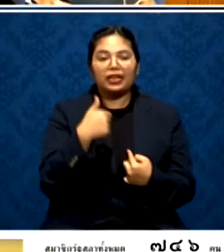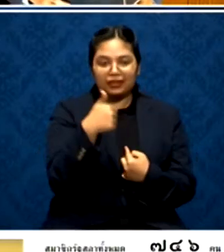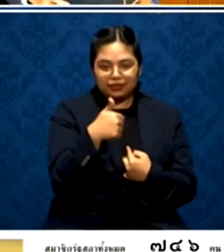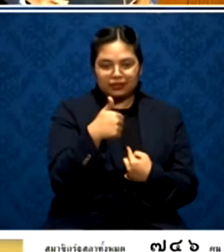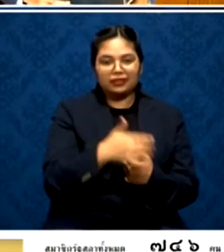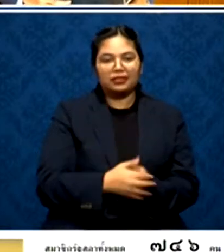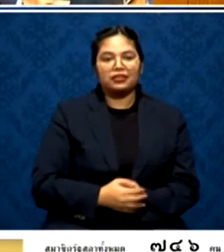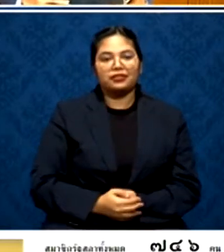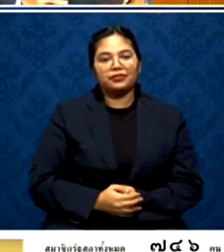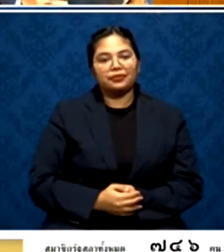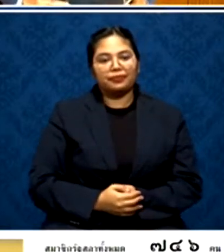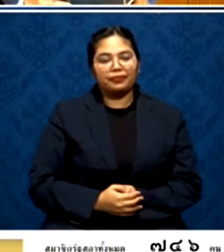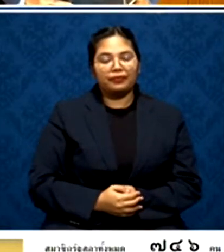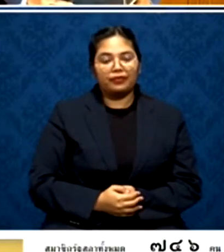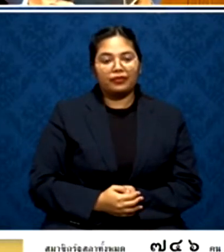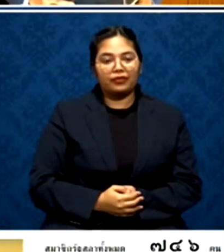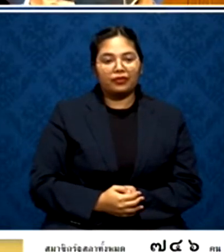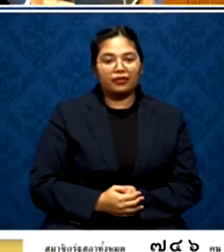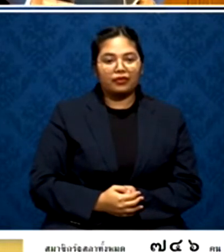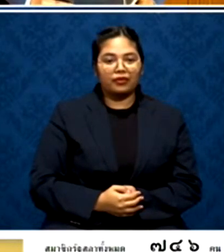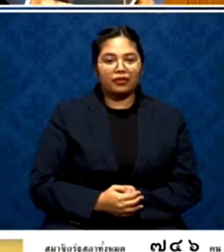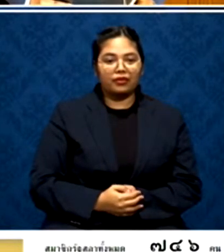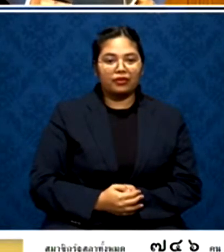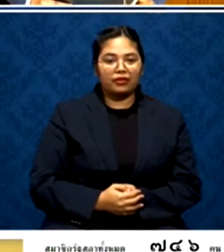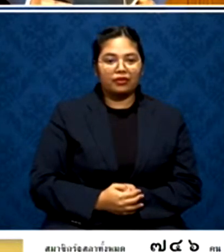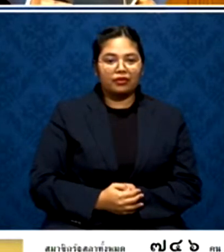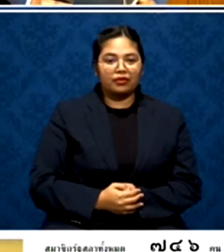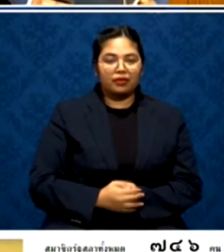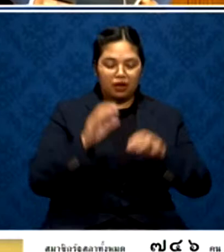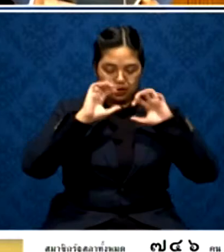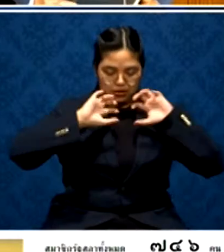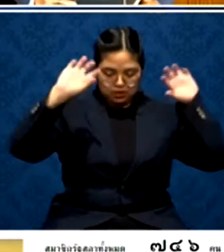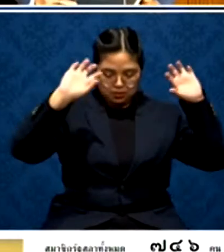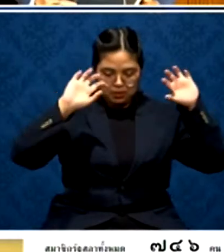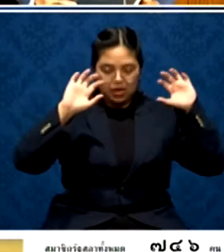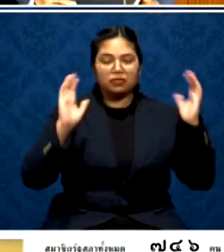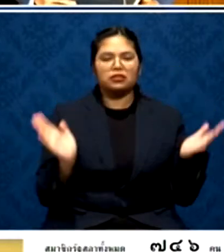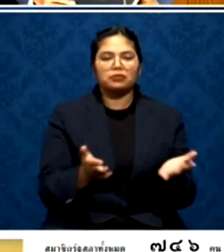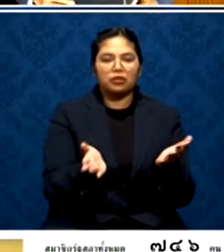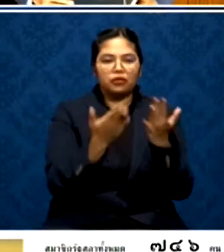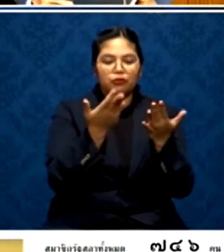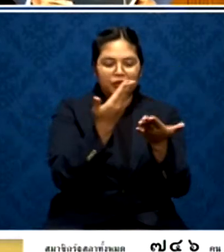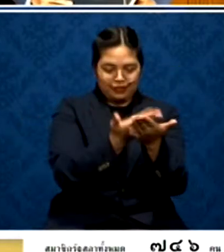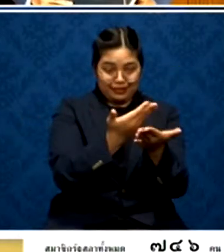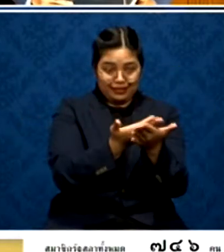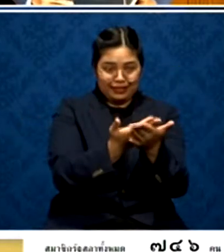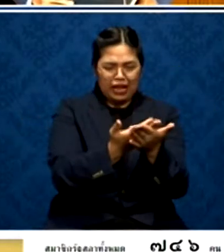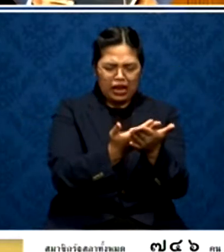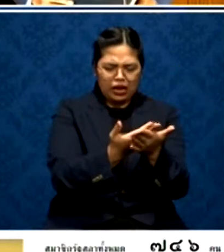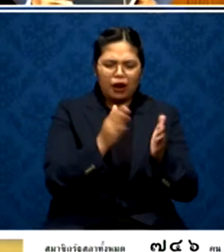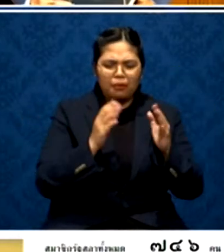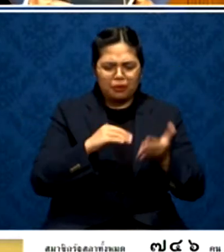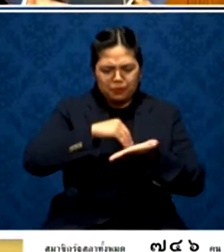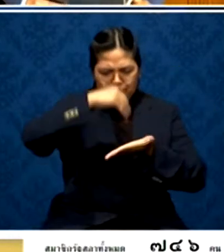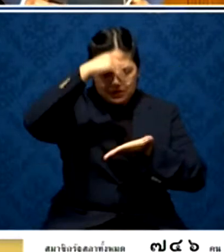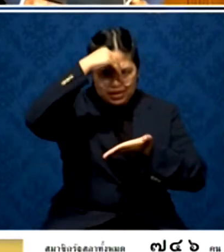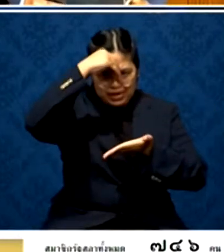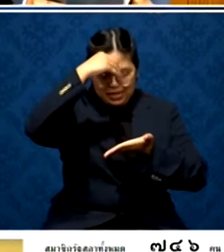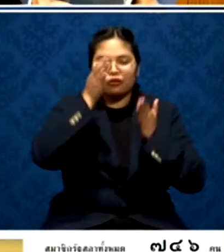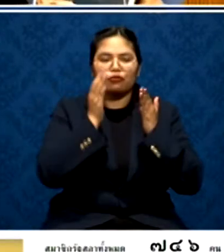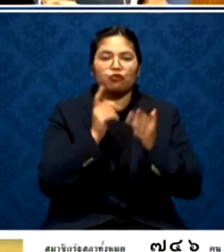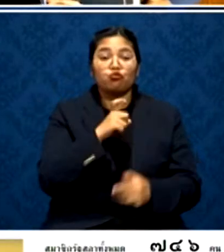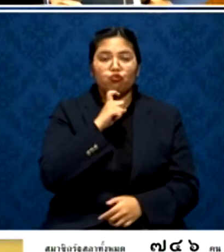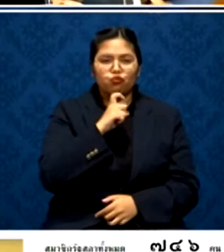นอกจากนี้รัฐบาลจะส่งเสริมการสร้างรายได้ให้แก่นักเรียนนักศึกษาทั้งสายวิชา